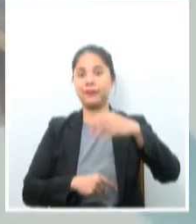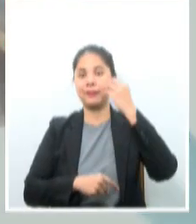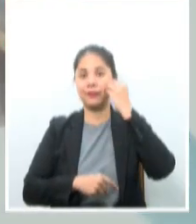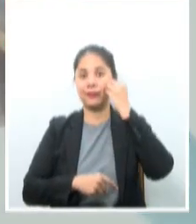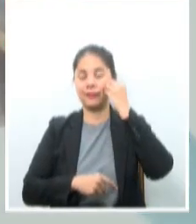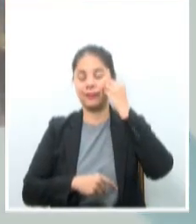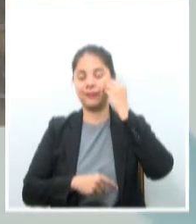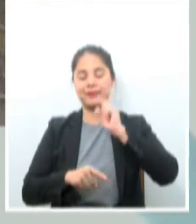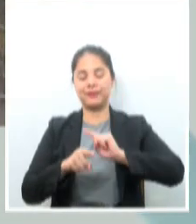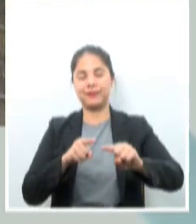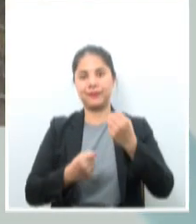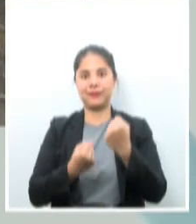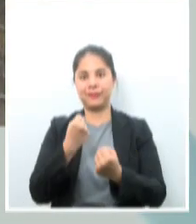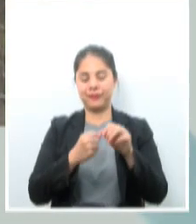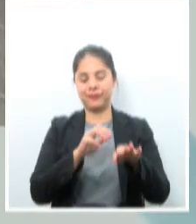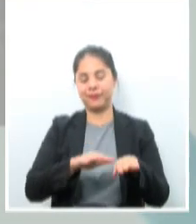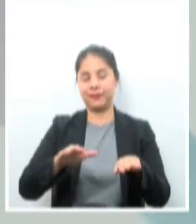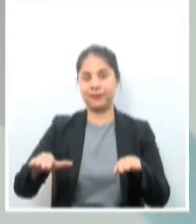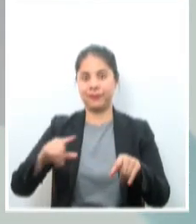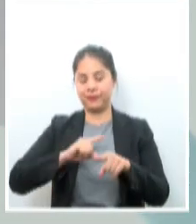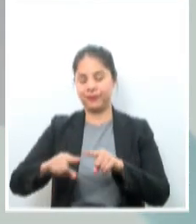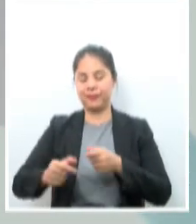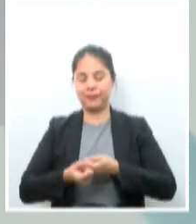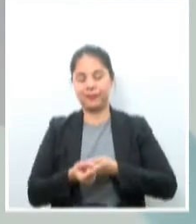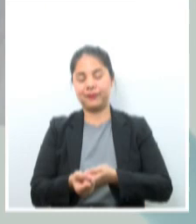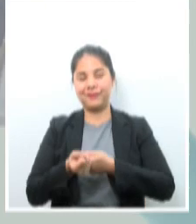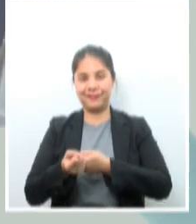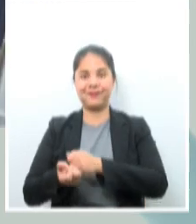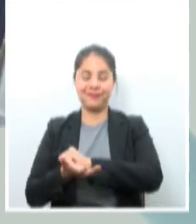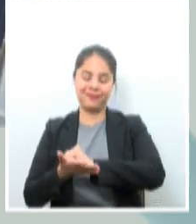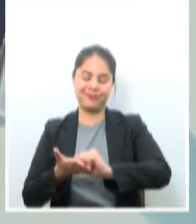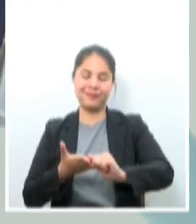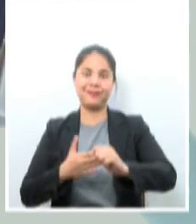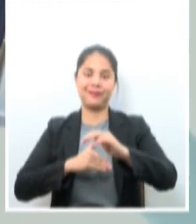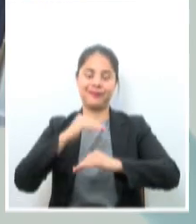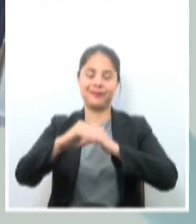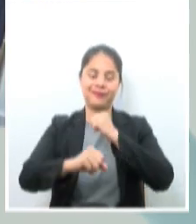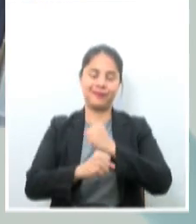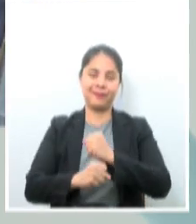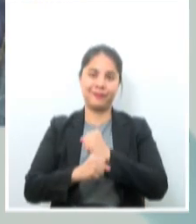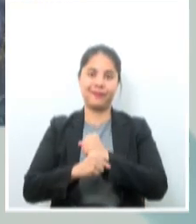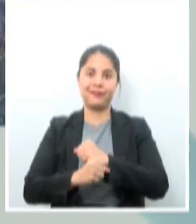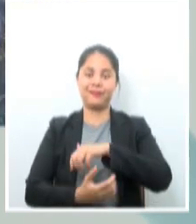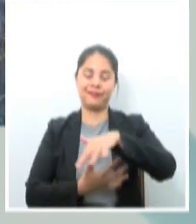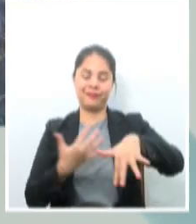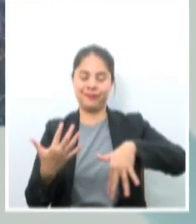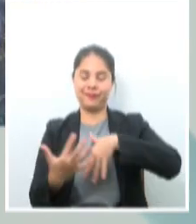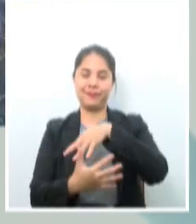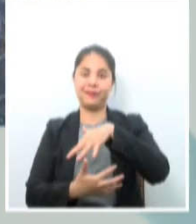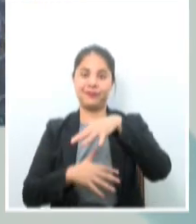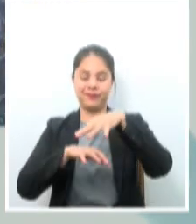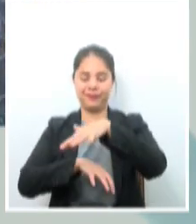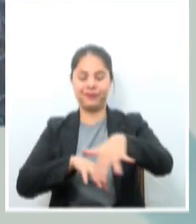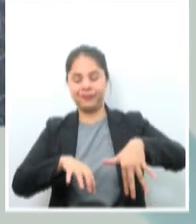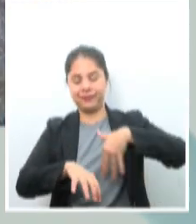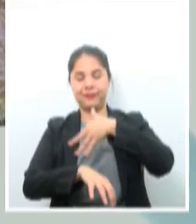ท.บริเวณลานจอดรถสวนหย่อมการทำความสะอาดพื้นที่อาคารปรับปรุงบันไดอาคารภูมิทัศน์รอบอาคารสร้างสภ